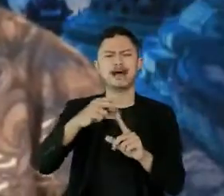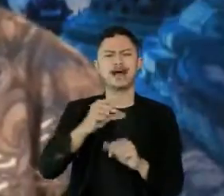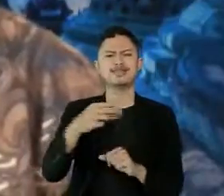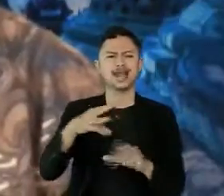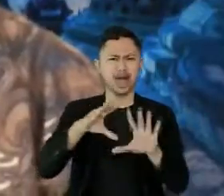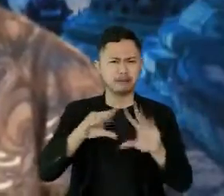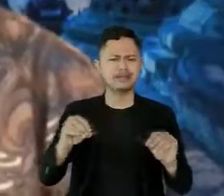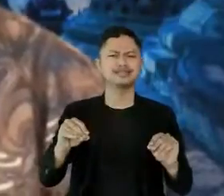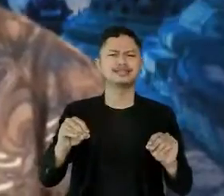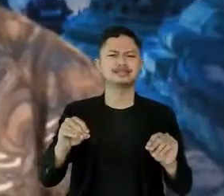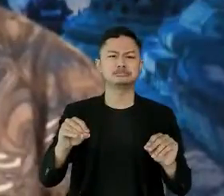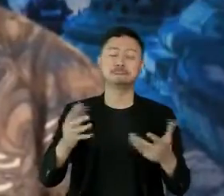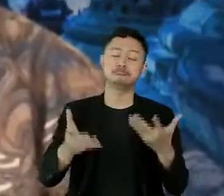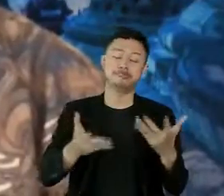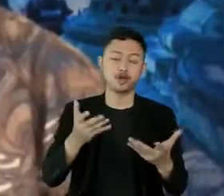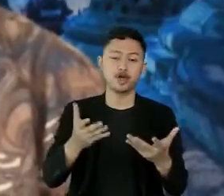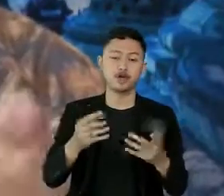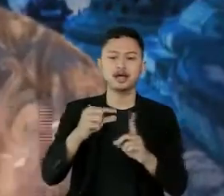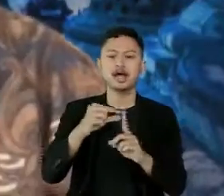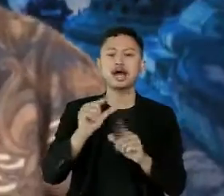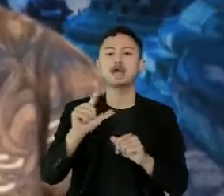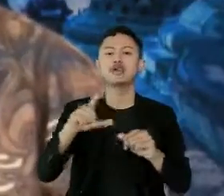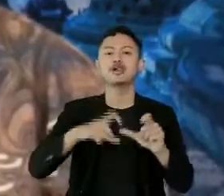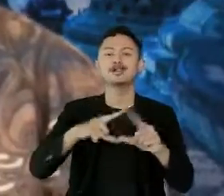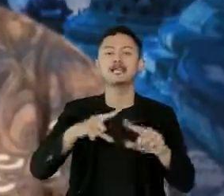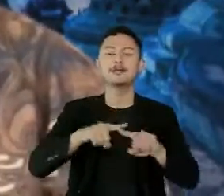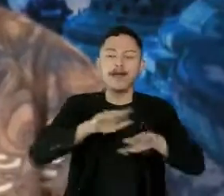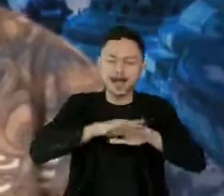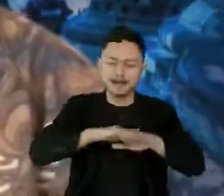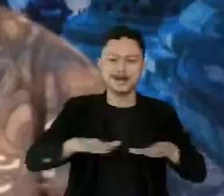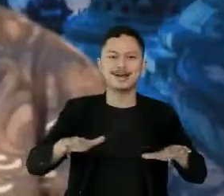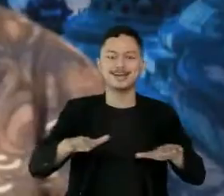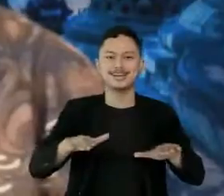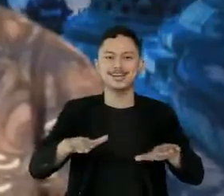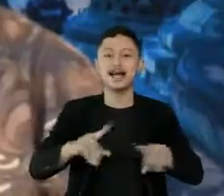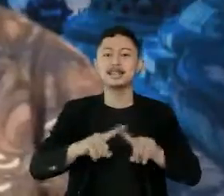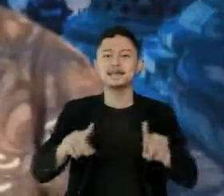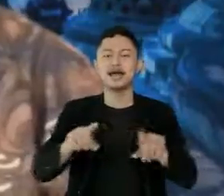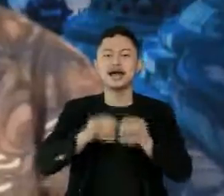kebetulan Mas Menteri yang timnya,